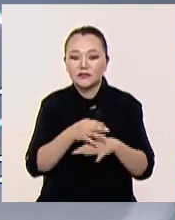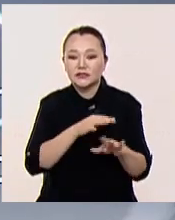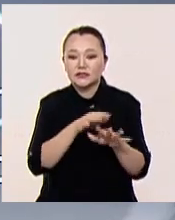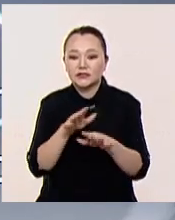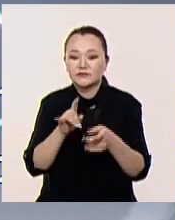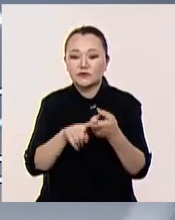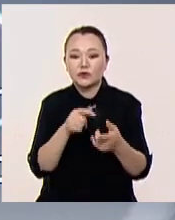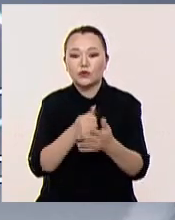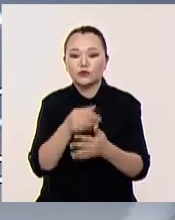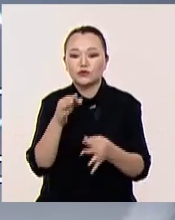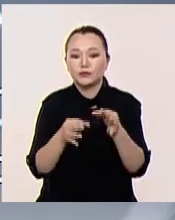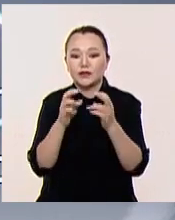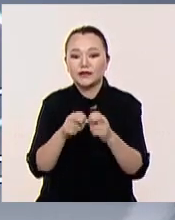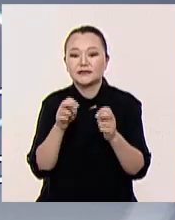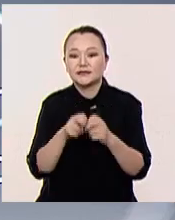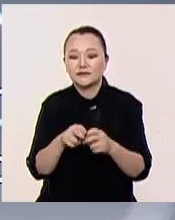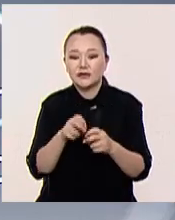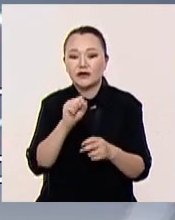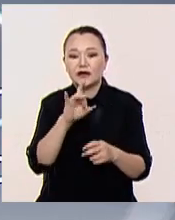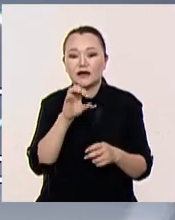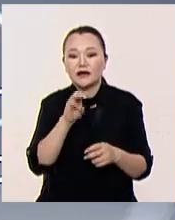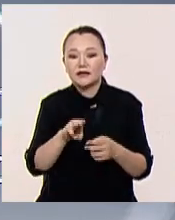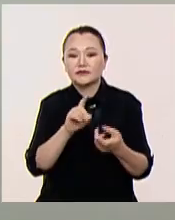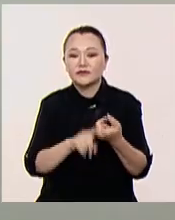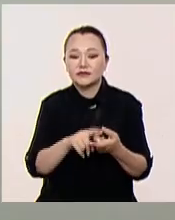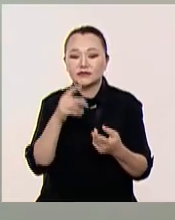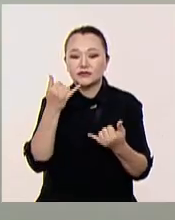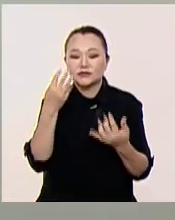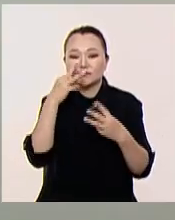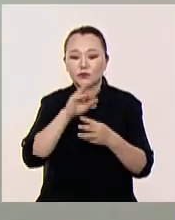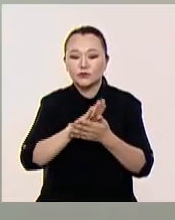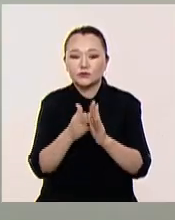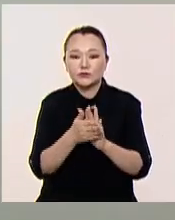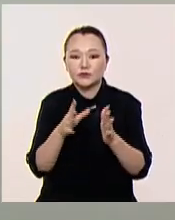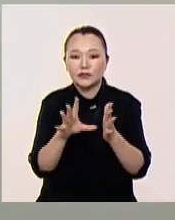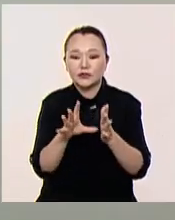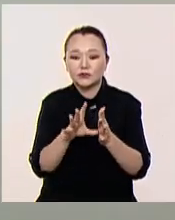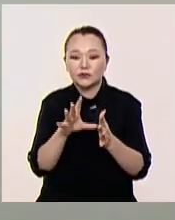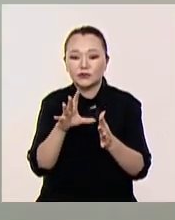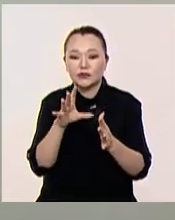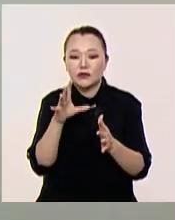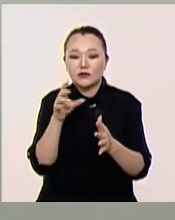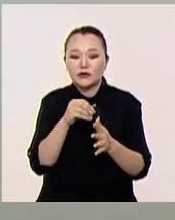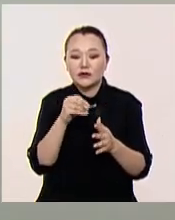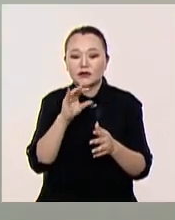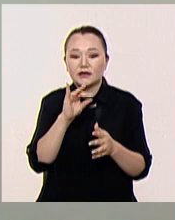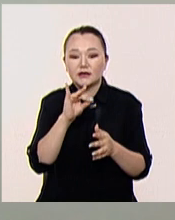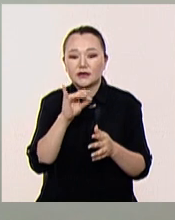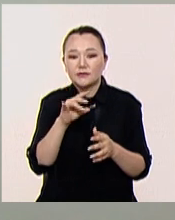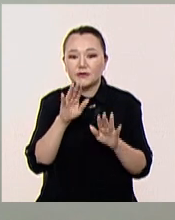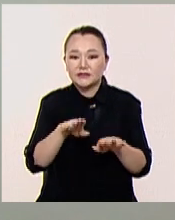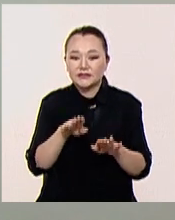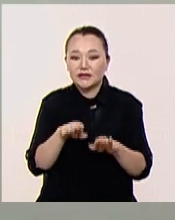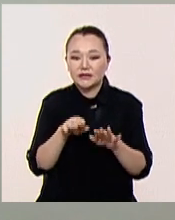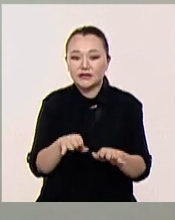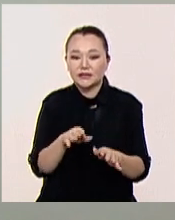рамках досудебного расследования. В современных условиях, вы знаете, электронные средства идентификации местонахождения